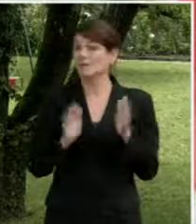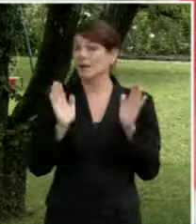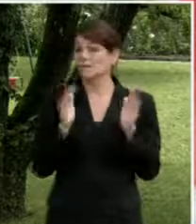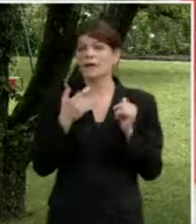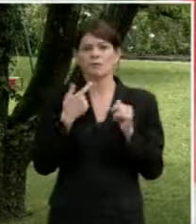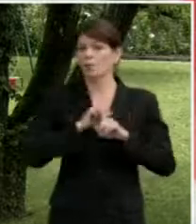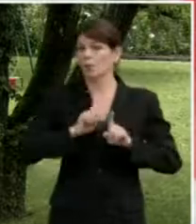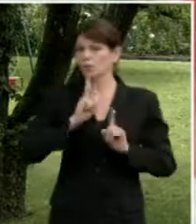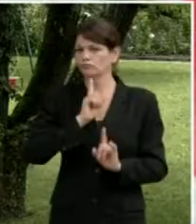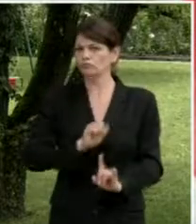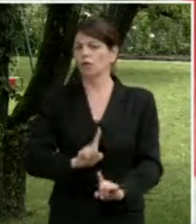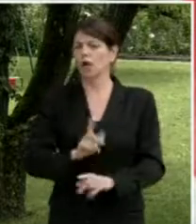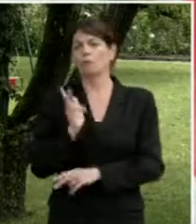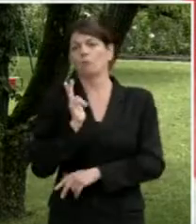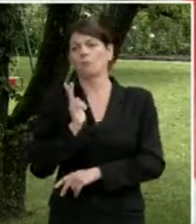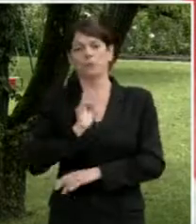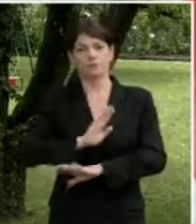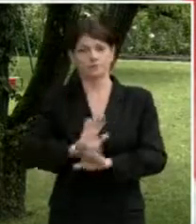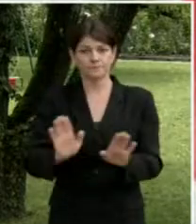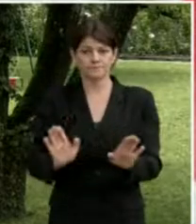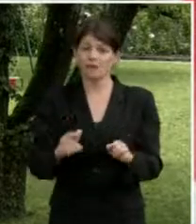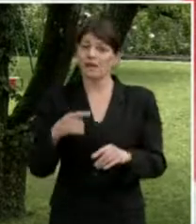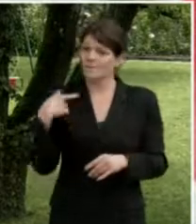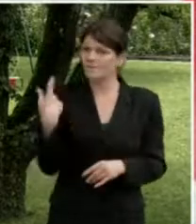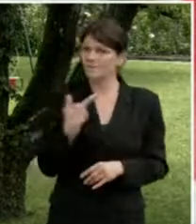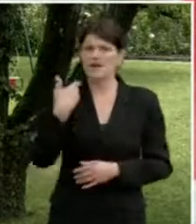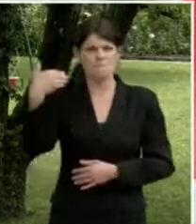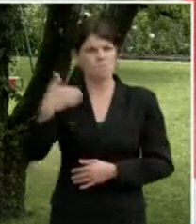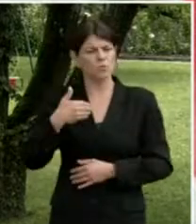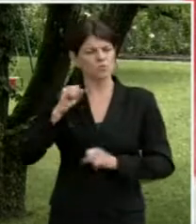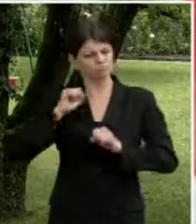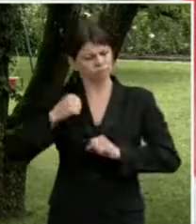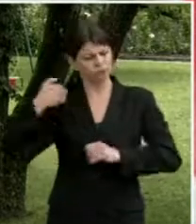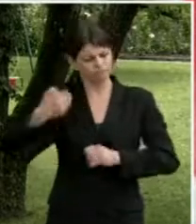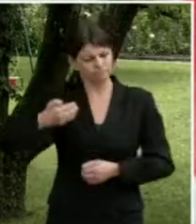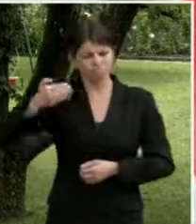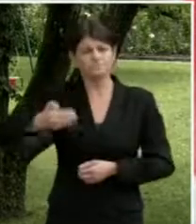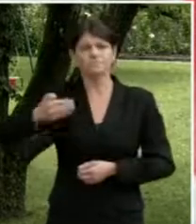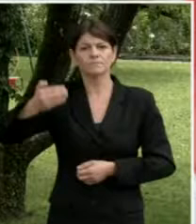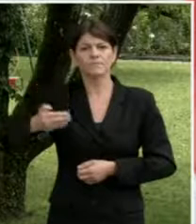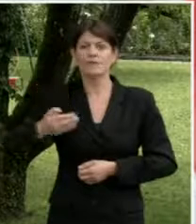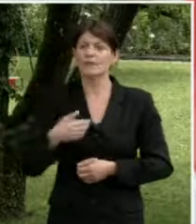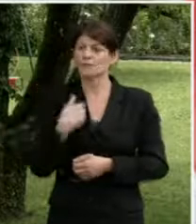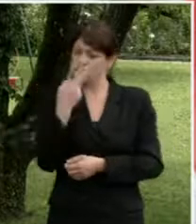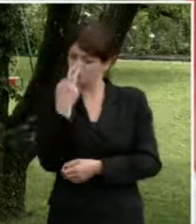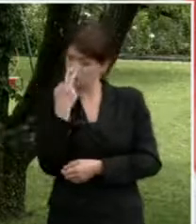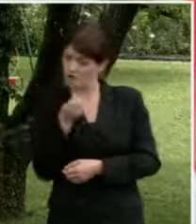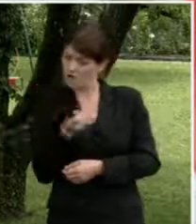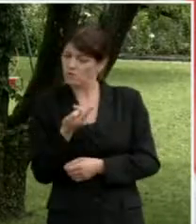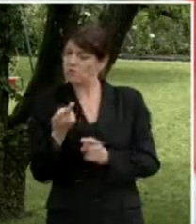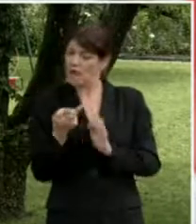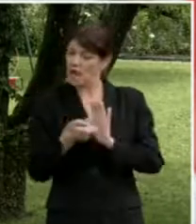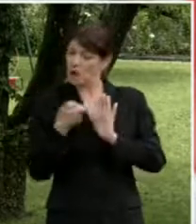nicht stillstehen, sondern müssen uns regelmäßig mit den anstehenden